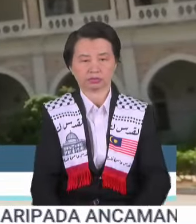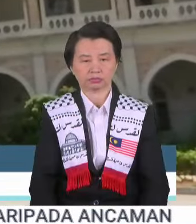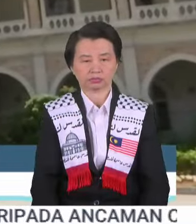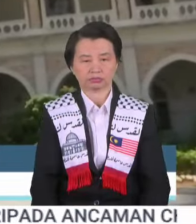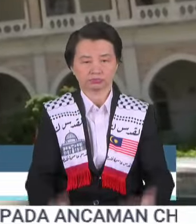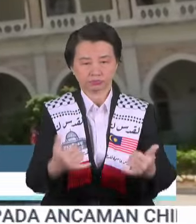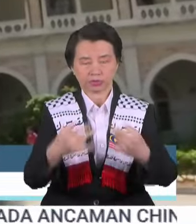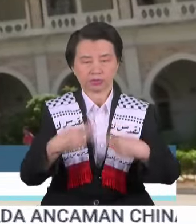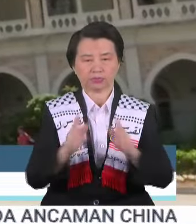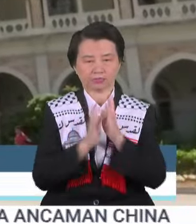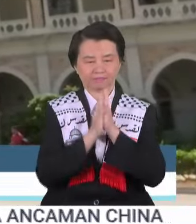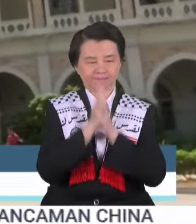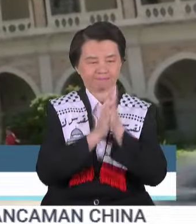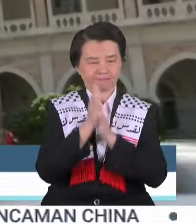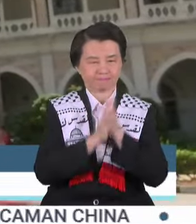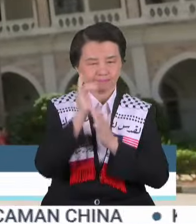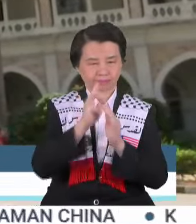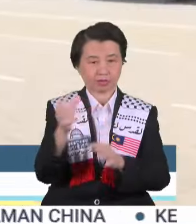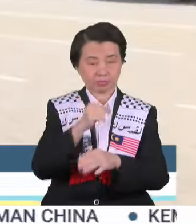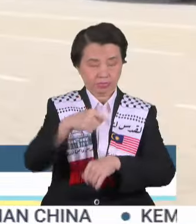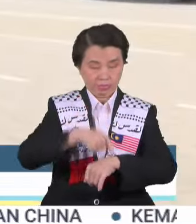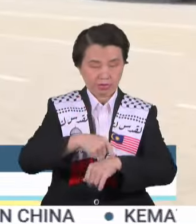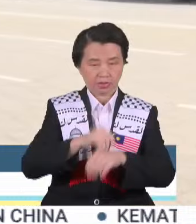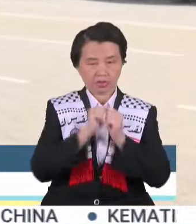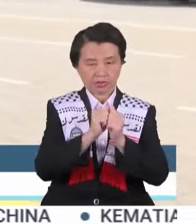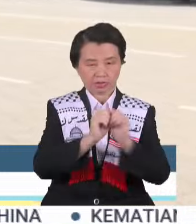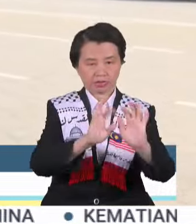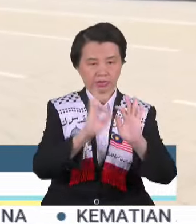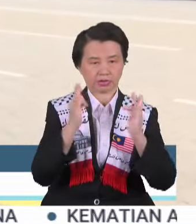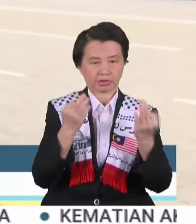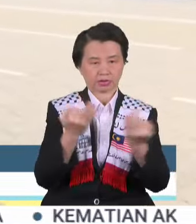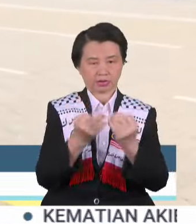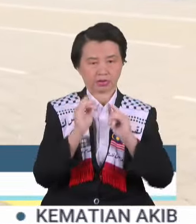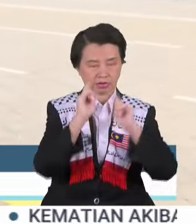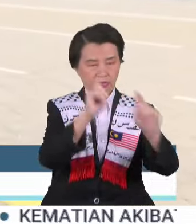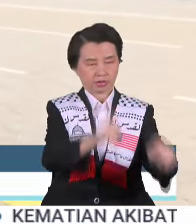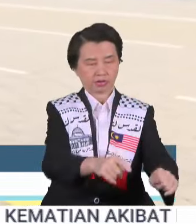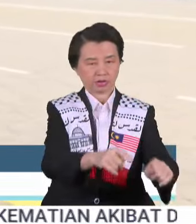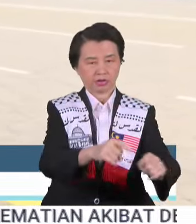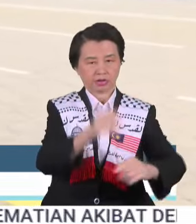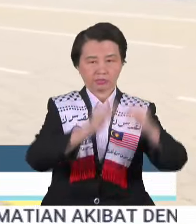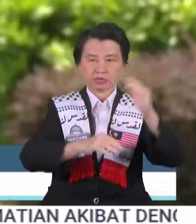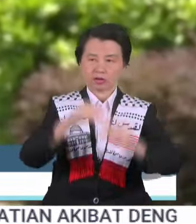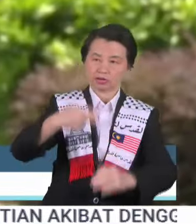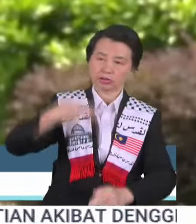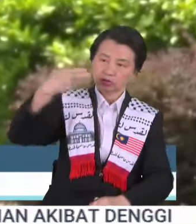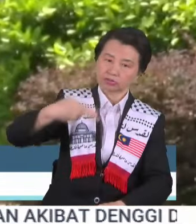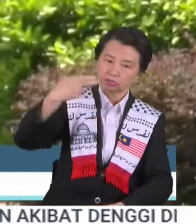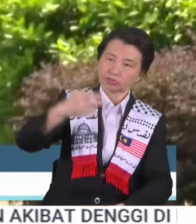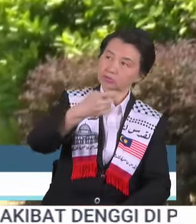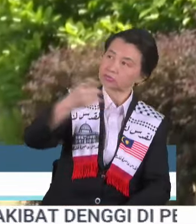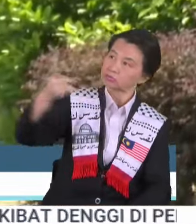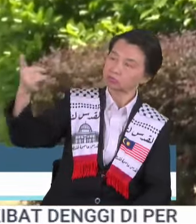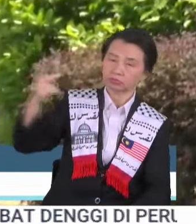Inilah peluang keemasan untuk meluangkan masa bersama keluarga mendekati monumen dan bangunan bersejarah di Kuala